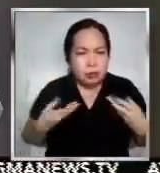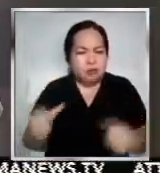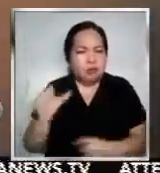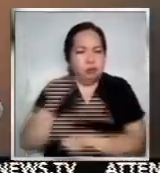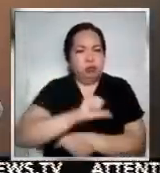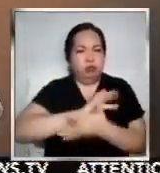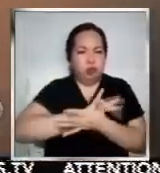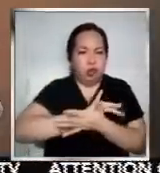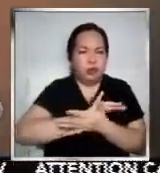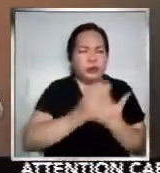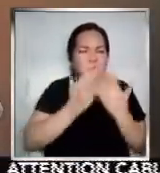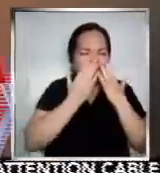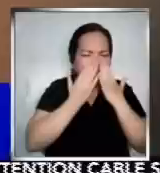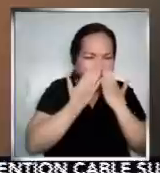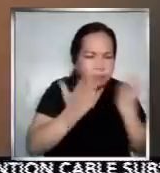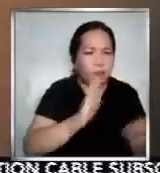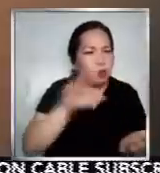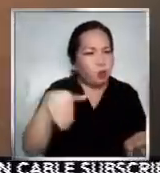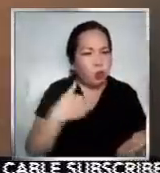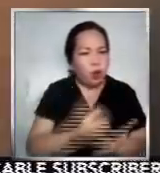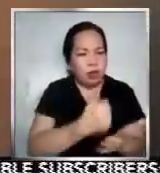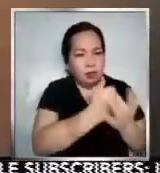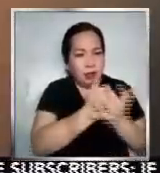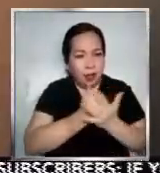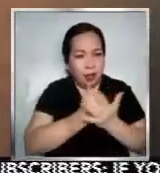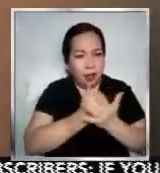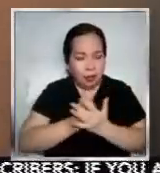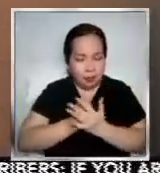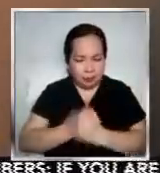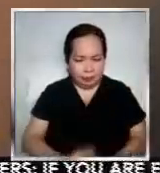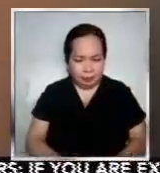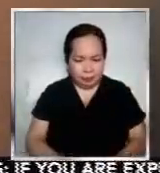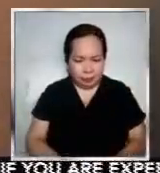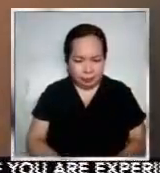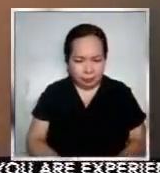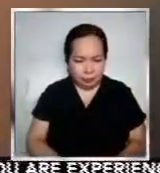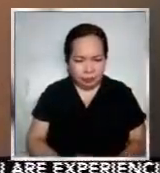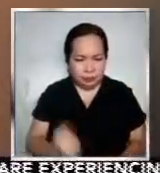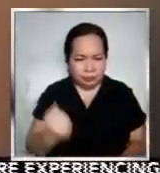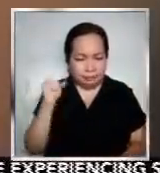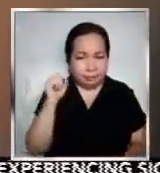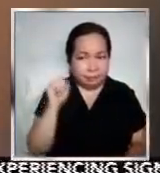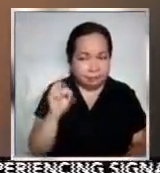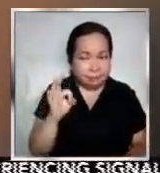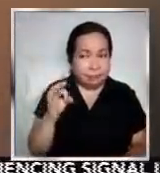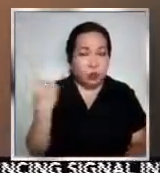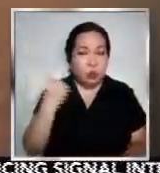kanya. Kung may chance lang talaga akong mag-take you ng maraming beses na gawin ko.